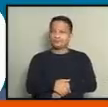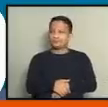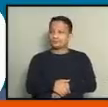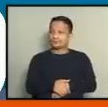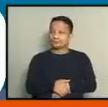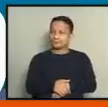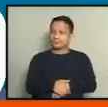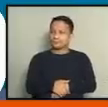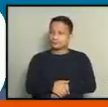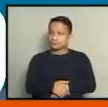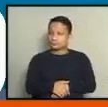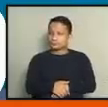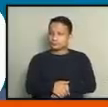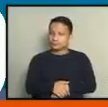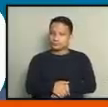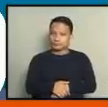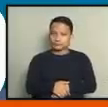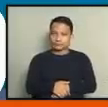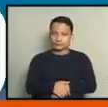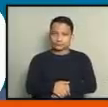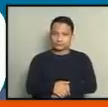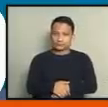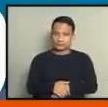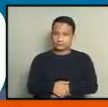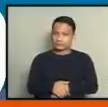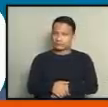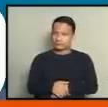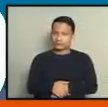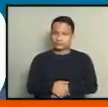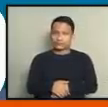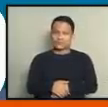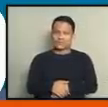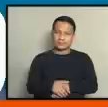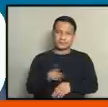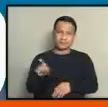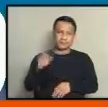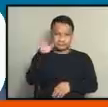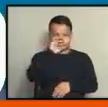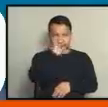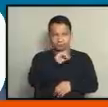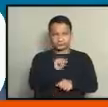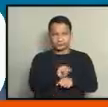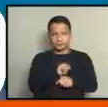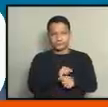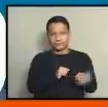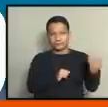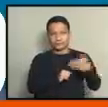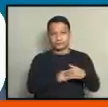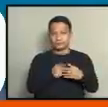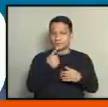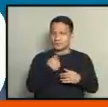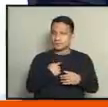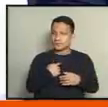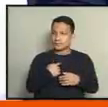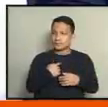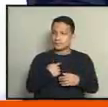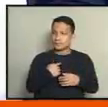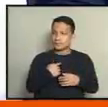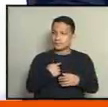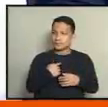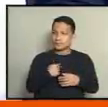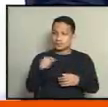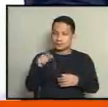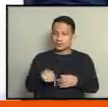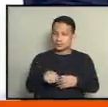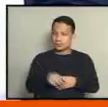Apo, apo. Sir, mali, sabi sir ko, eh. Naghanap po sila ng, ano, sir, trabaho. Eh, sabi ko, actually, dito ka